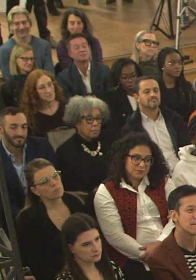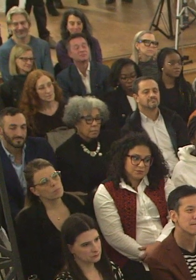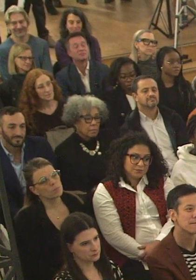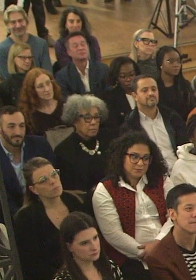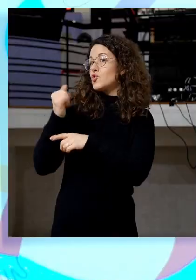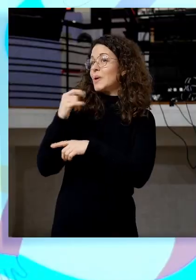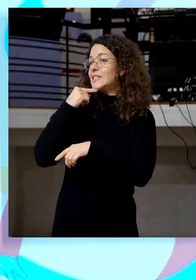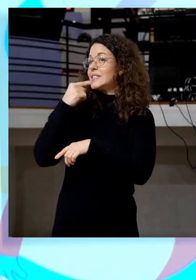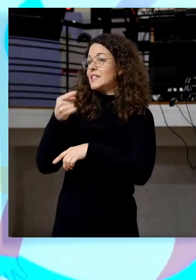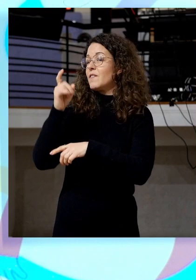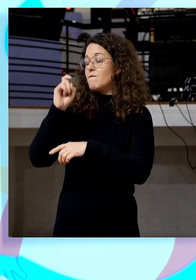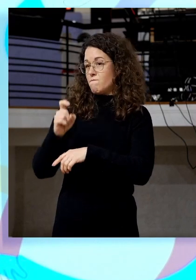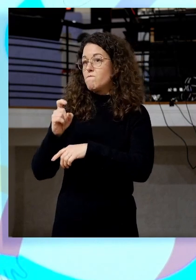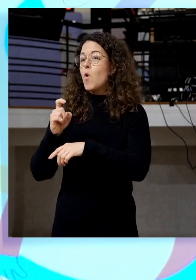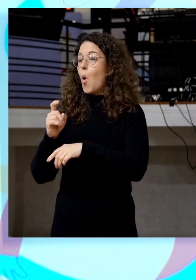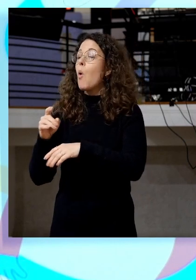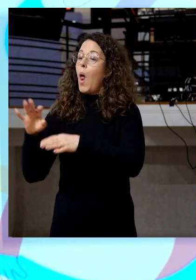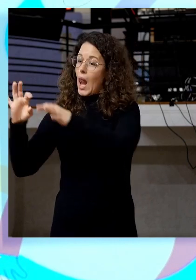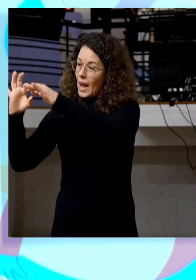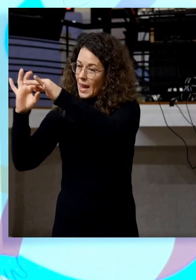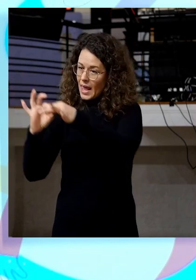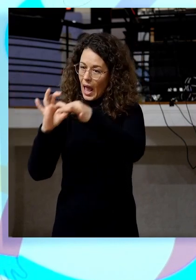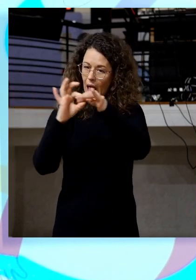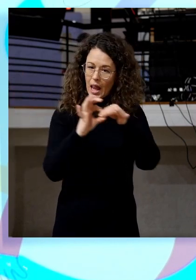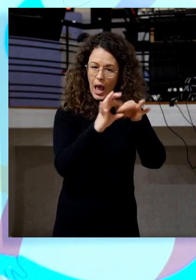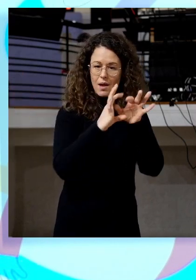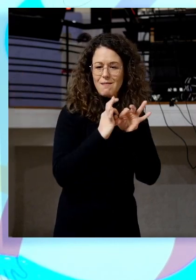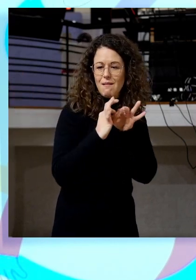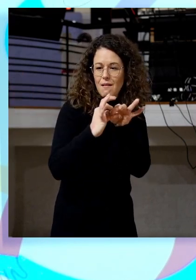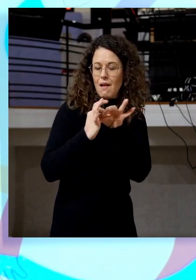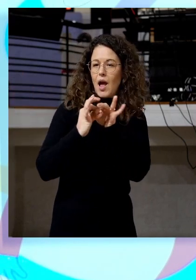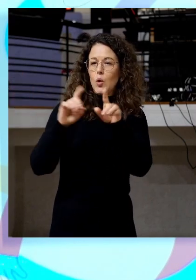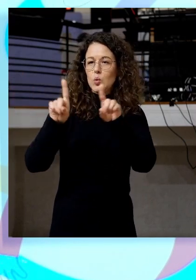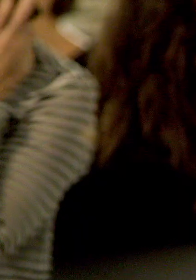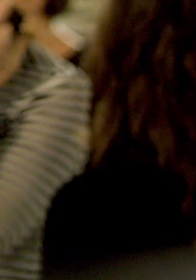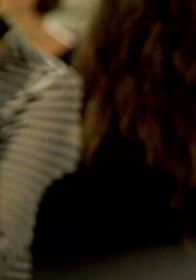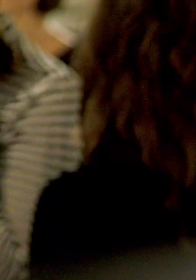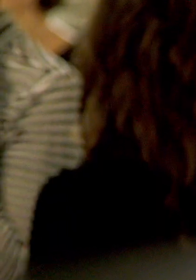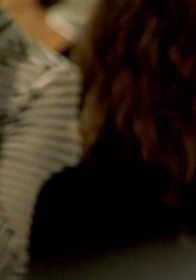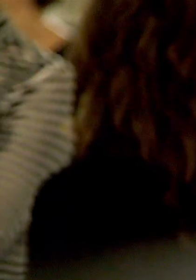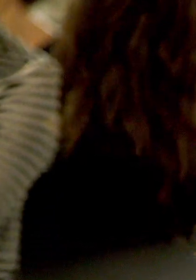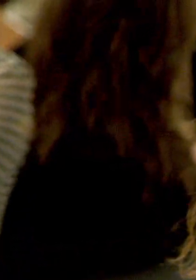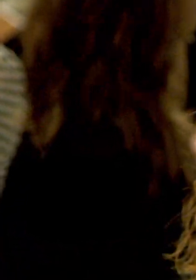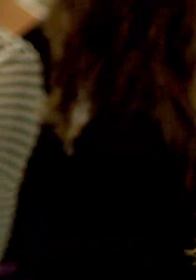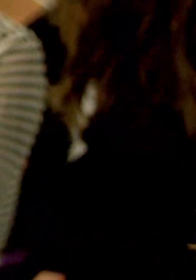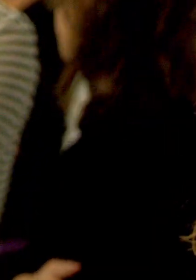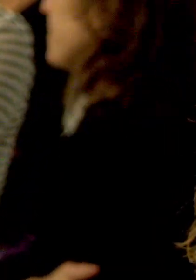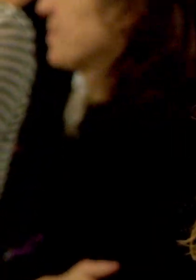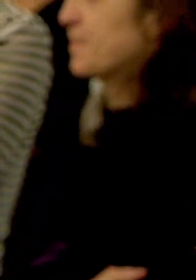des ponts et remettre en question les préjugés sur la migration.